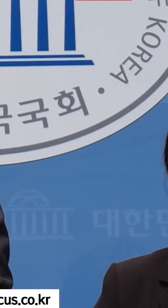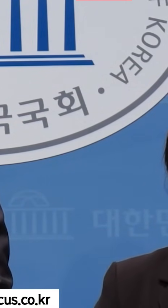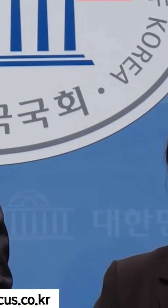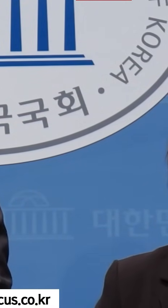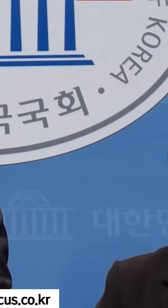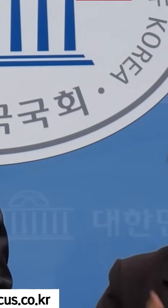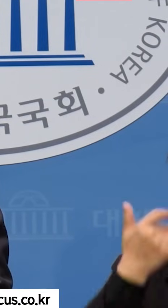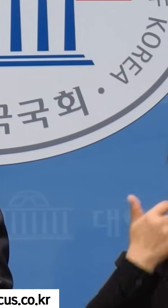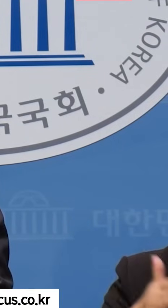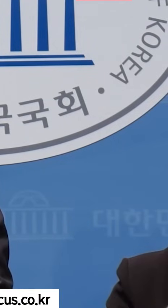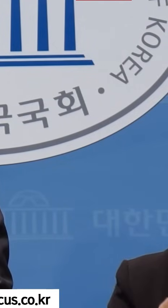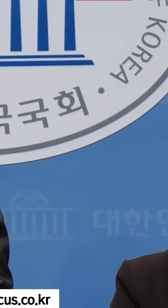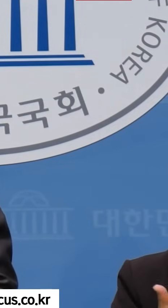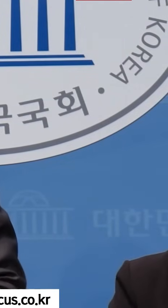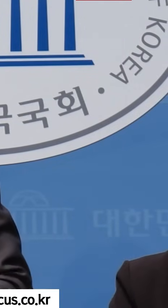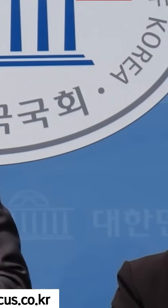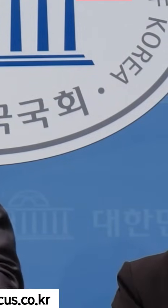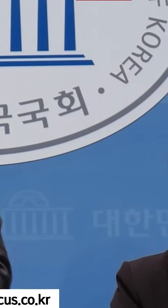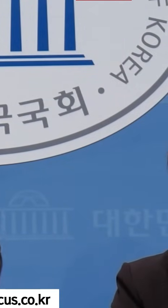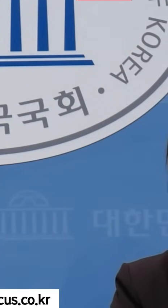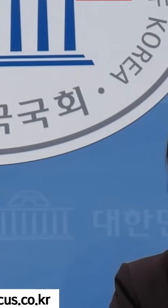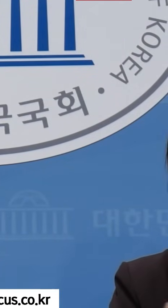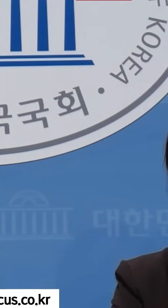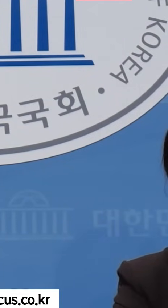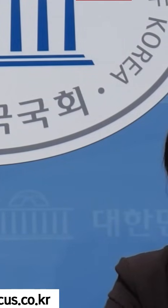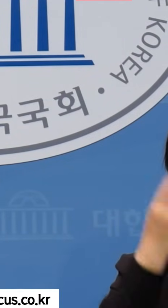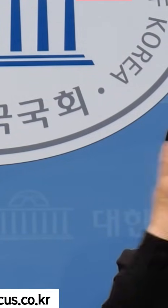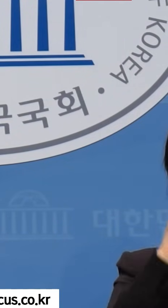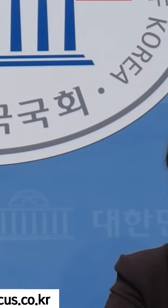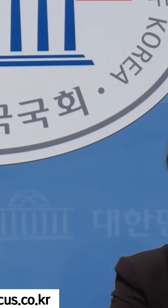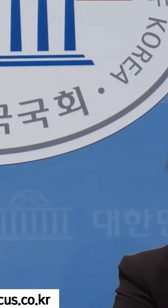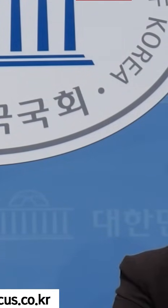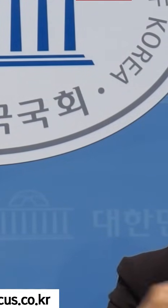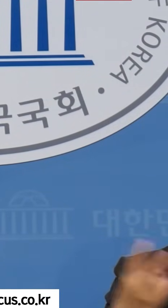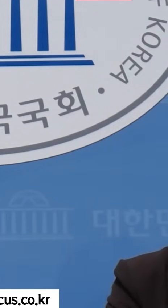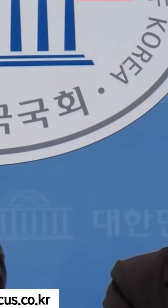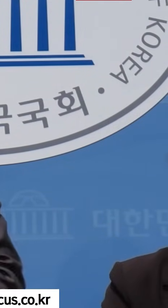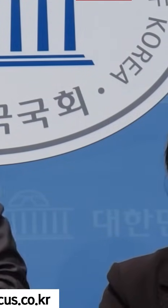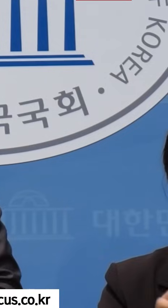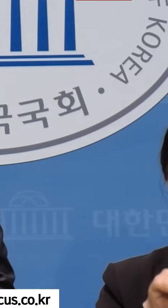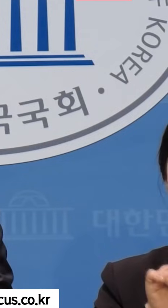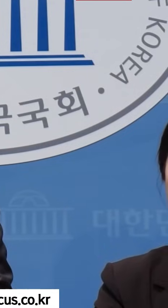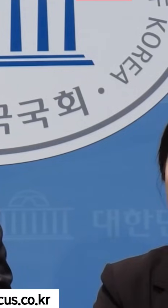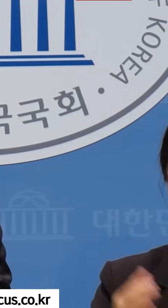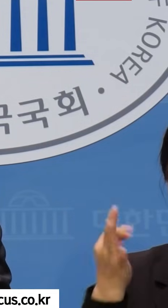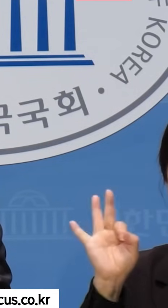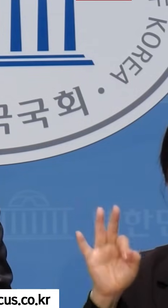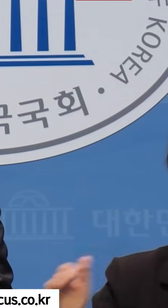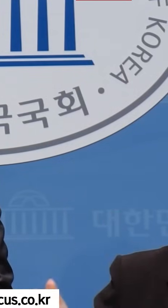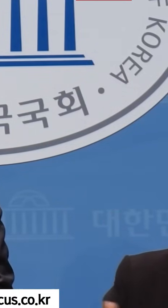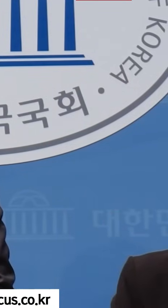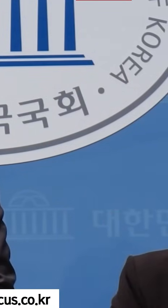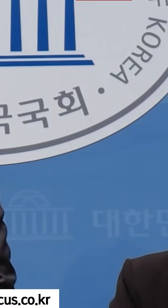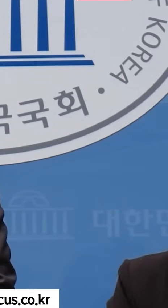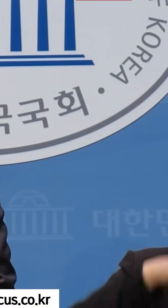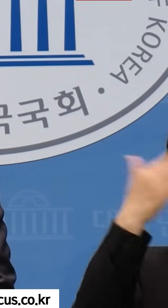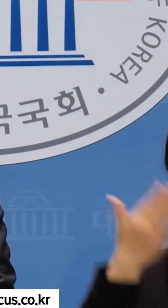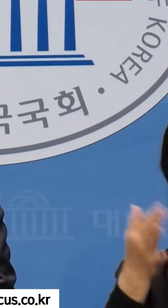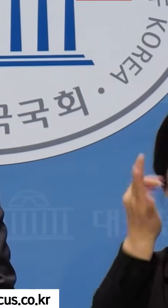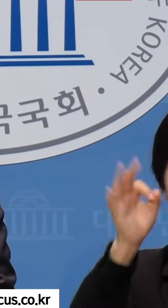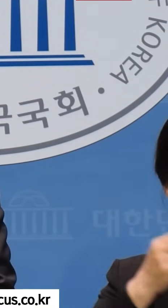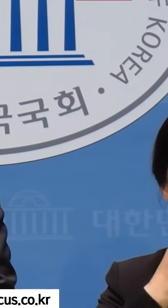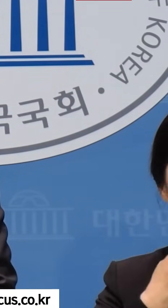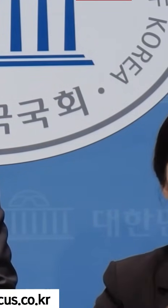누구인가라는 책을 통해서 특검 수사와 재판에서 인정된 사실까지도 모두